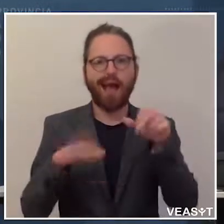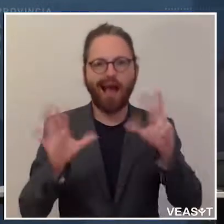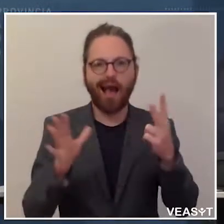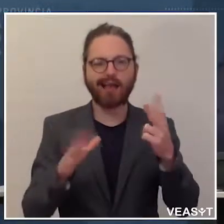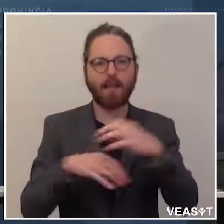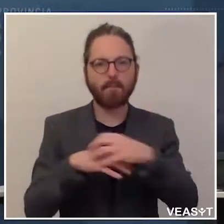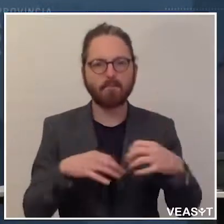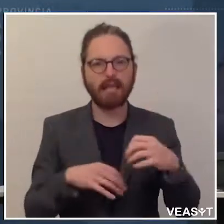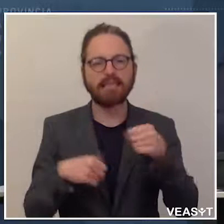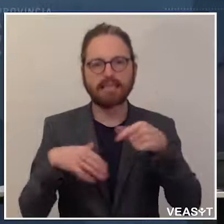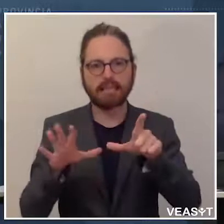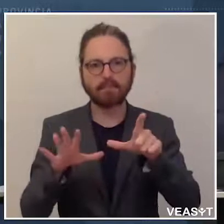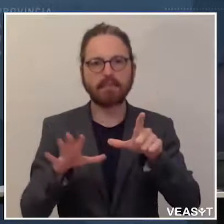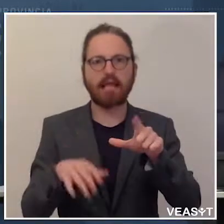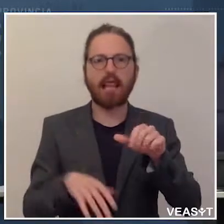tfl